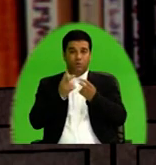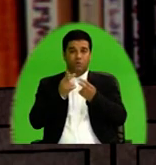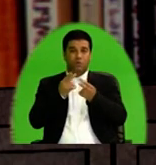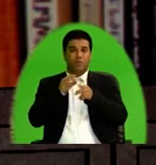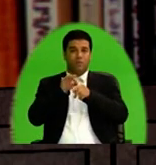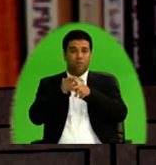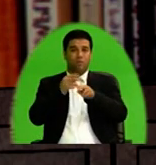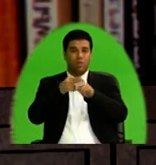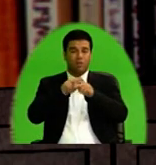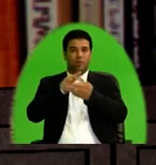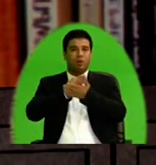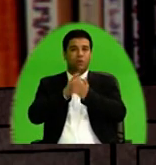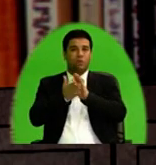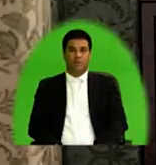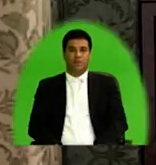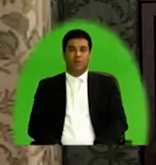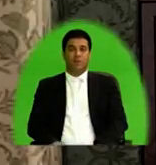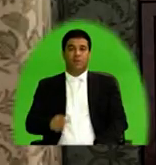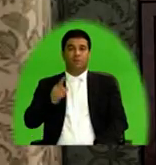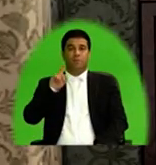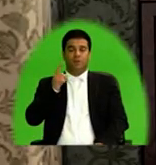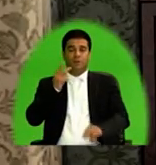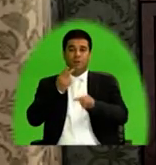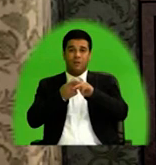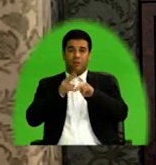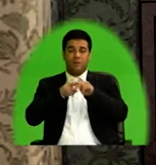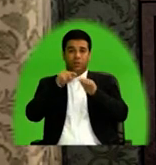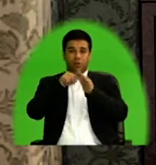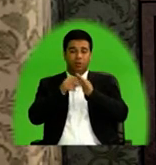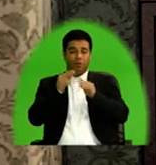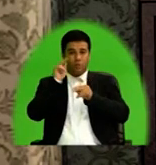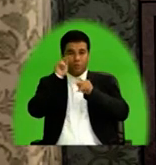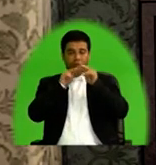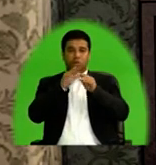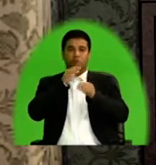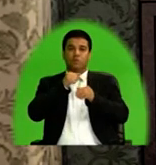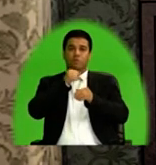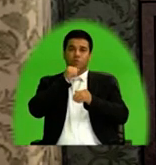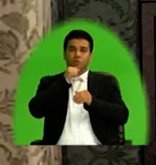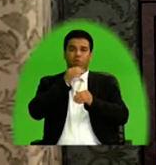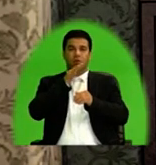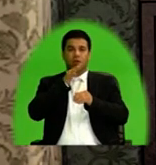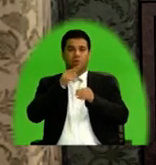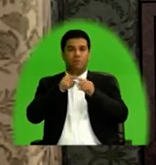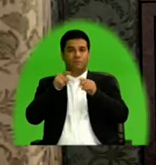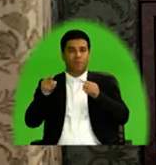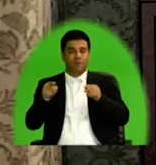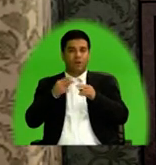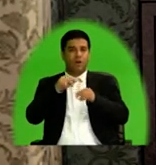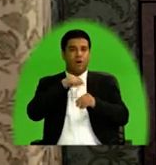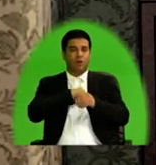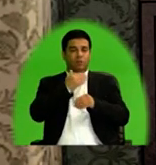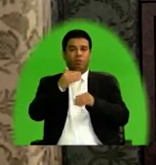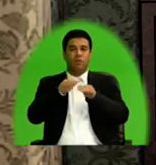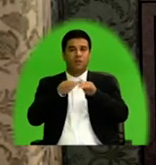соблюдать выполнение этих договоренностей, потому что здесь нужно учитывать скидку на возраст, нужно учитывать индивидуальный